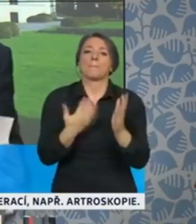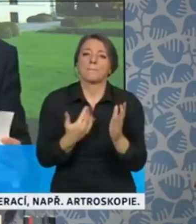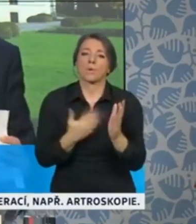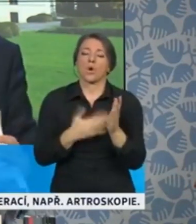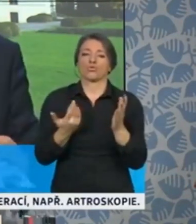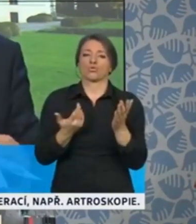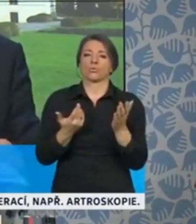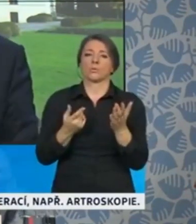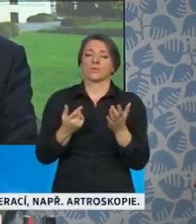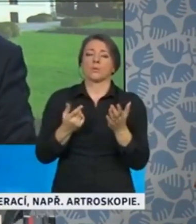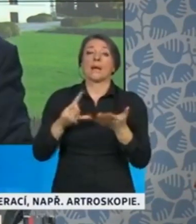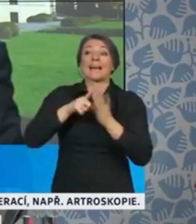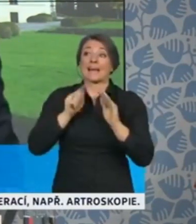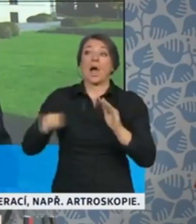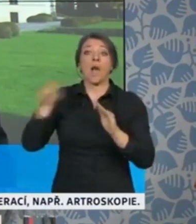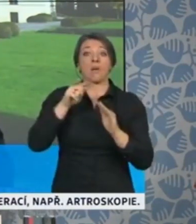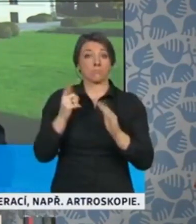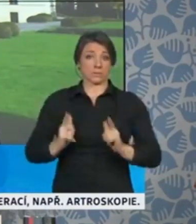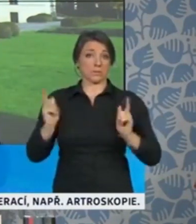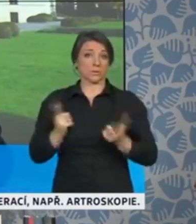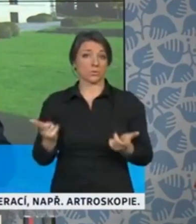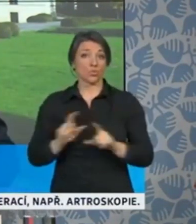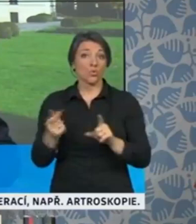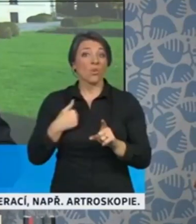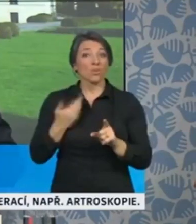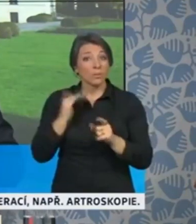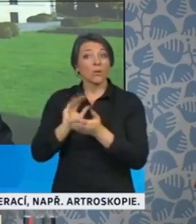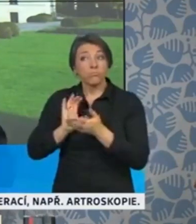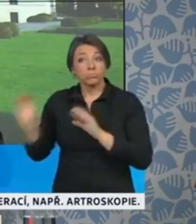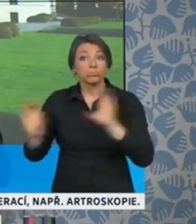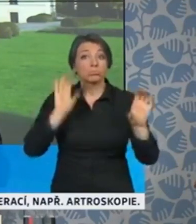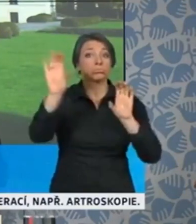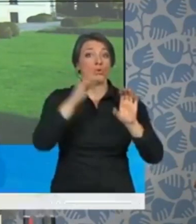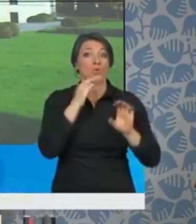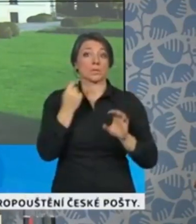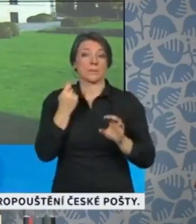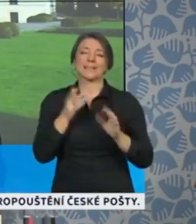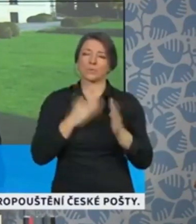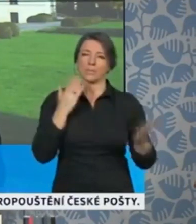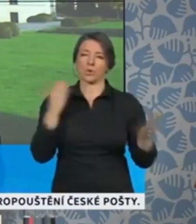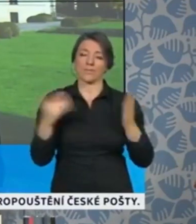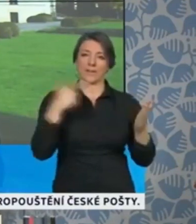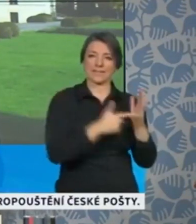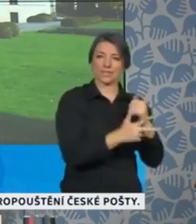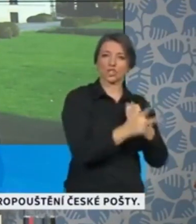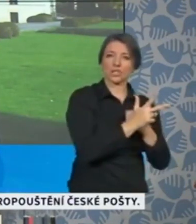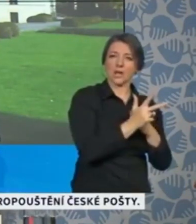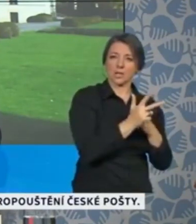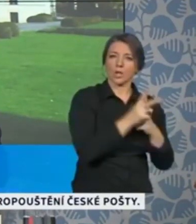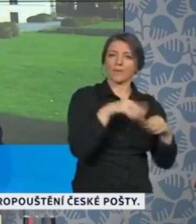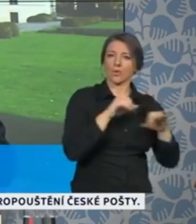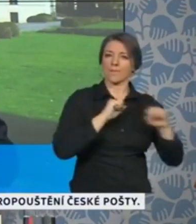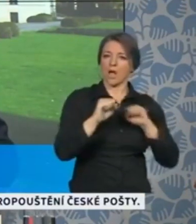dostali víc peněz. Když si to vezmeme v roce 2013, ještě za